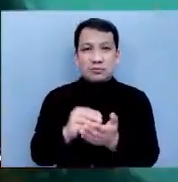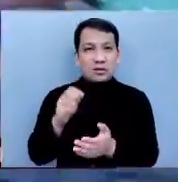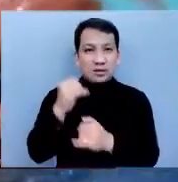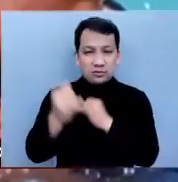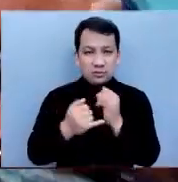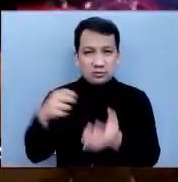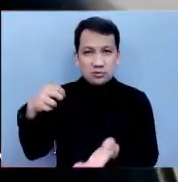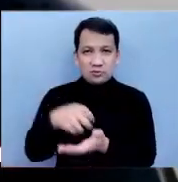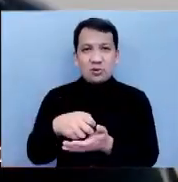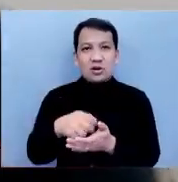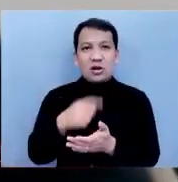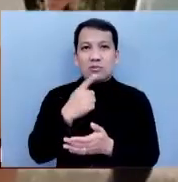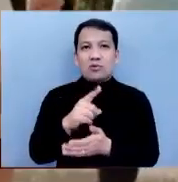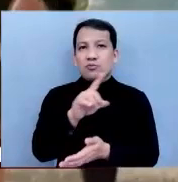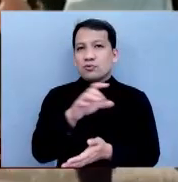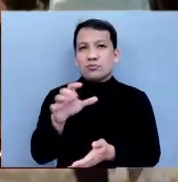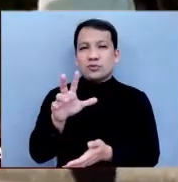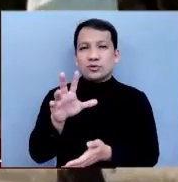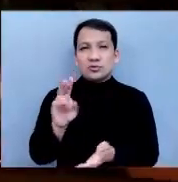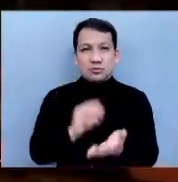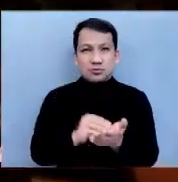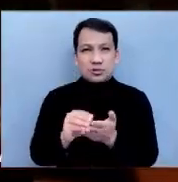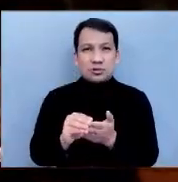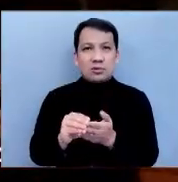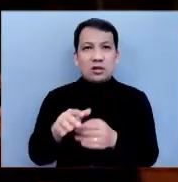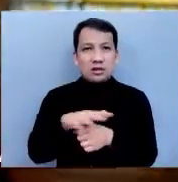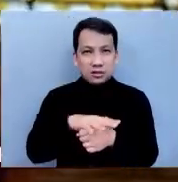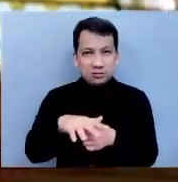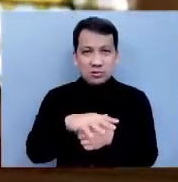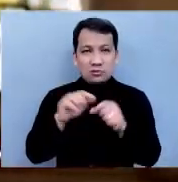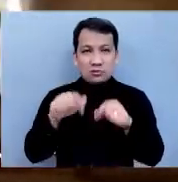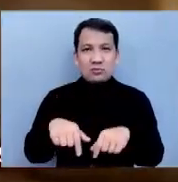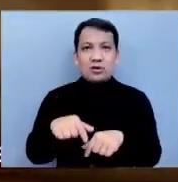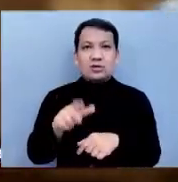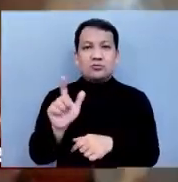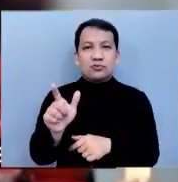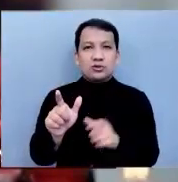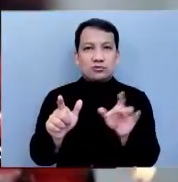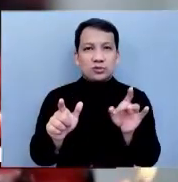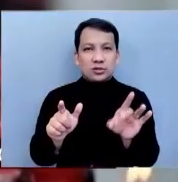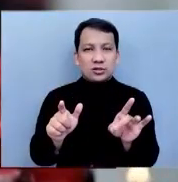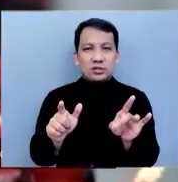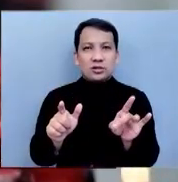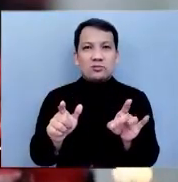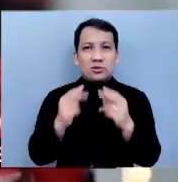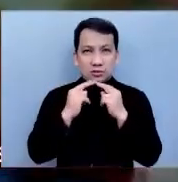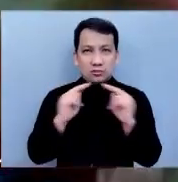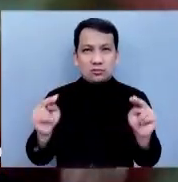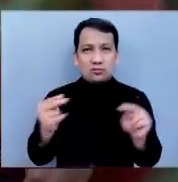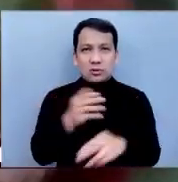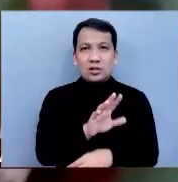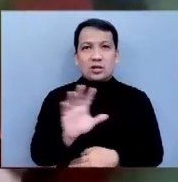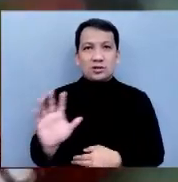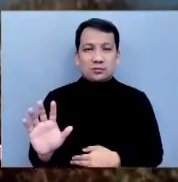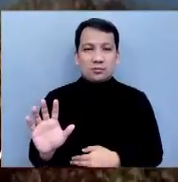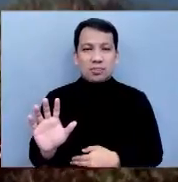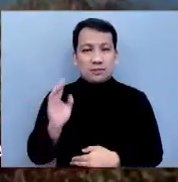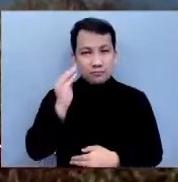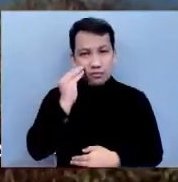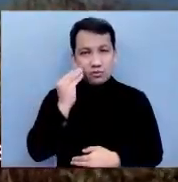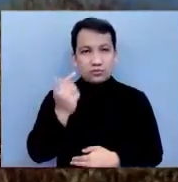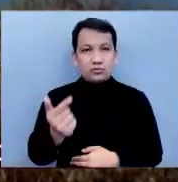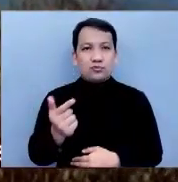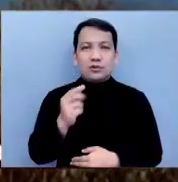at mahigit 137 million domestic trips sa 2028. Nagbabalita mula sa frontline,